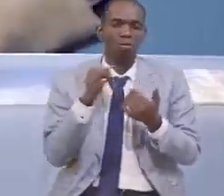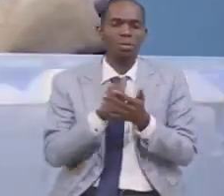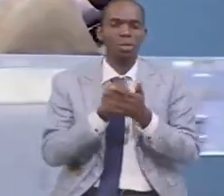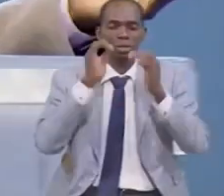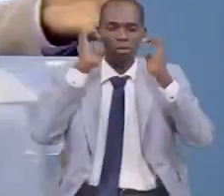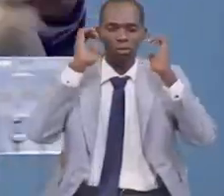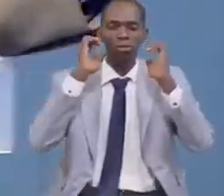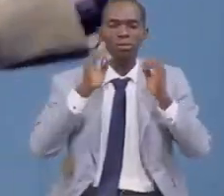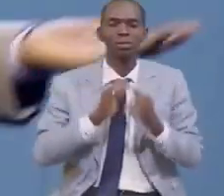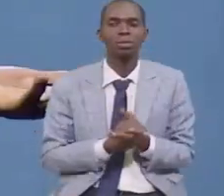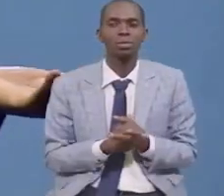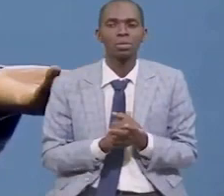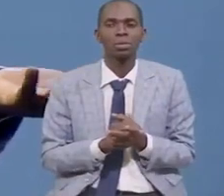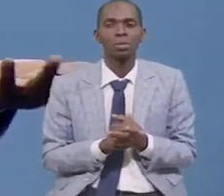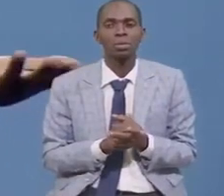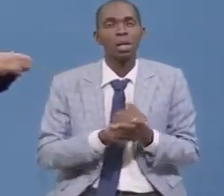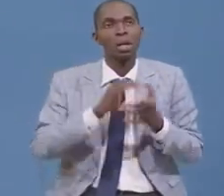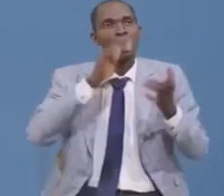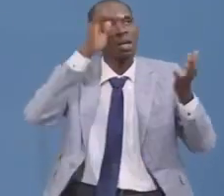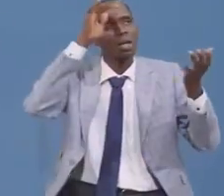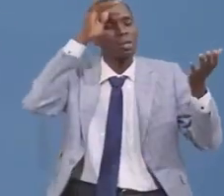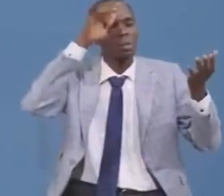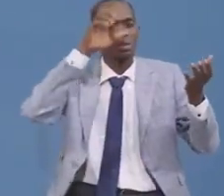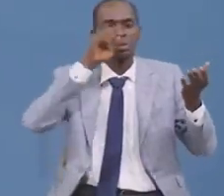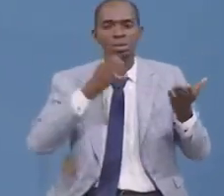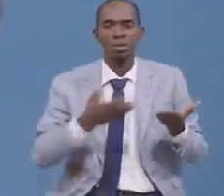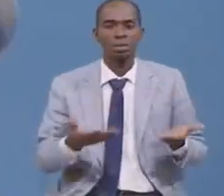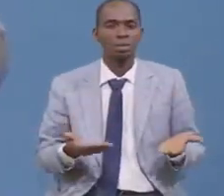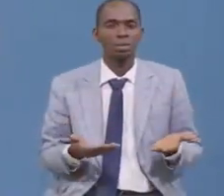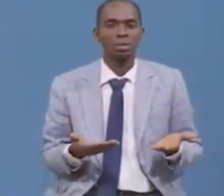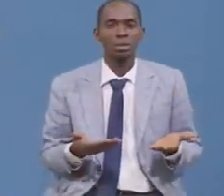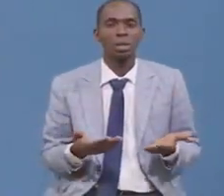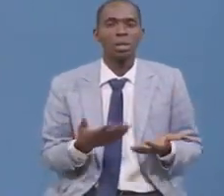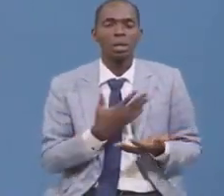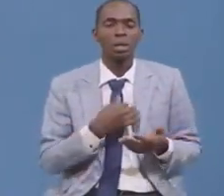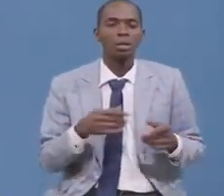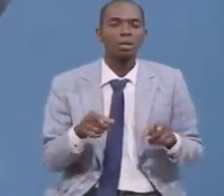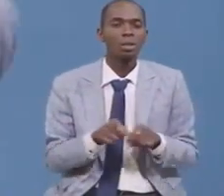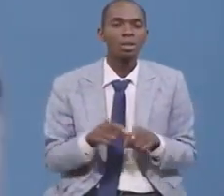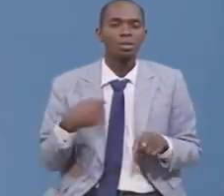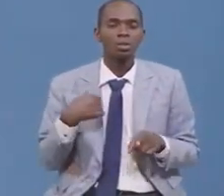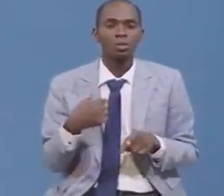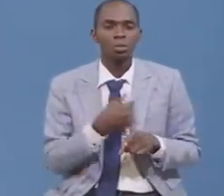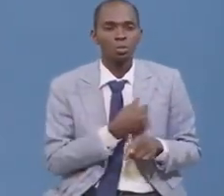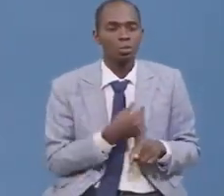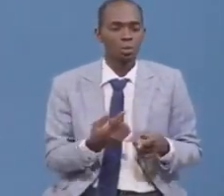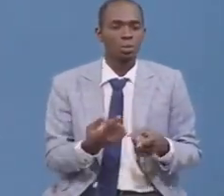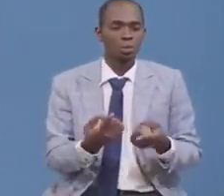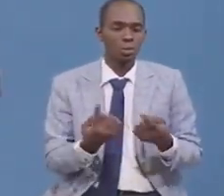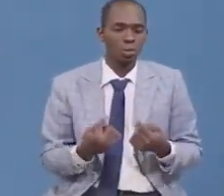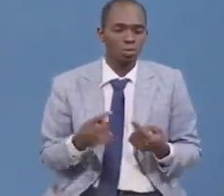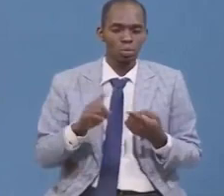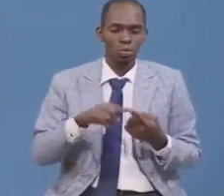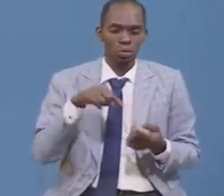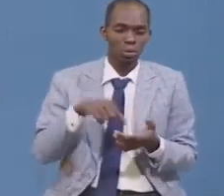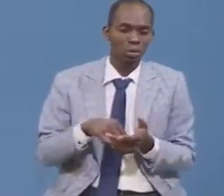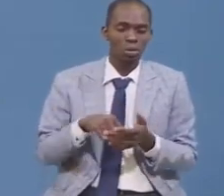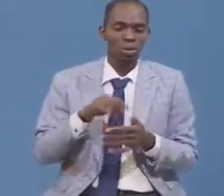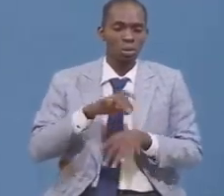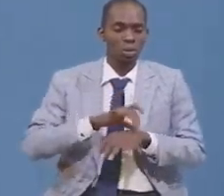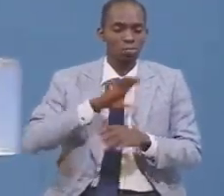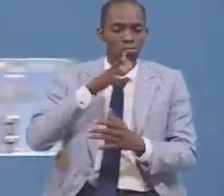నేను ఇప్పించాలి. ఎక్స్పెక్టేషన్, తల్లికి ఎదురు చూపులు ఉంటాయి. As we land, as we come to the earth, ఆ విధంగా